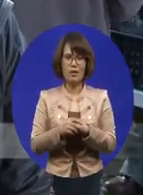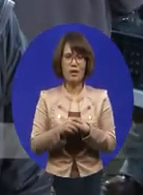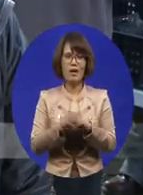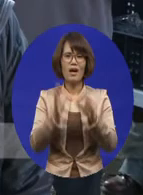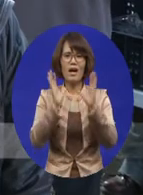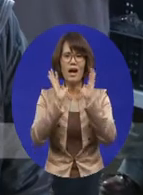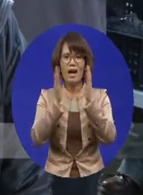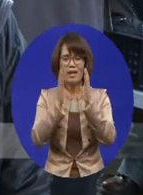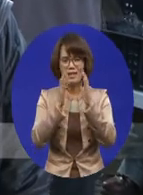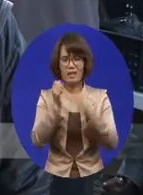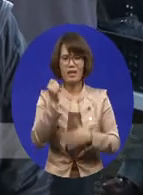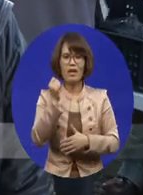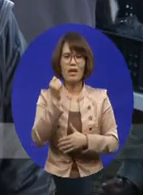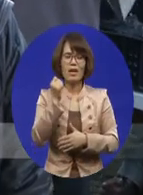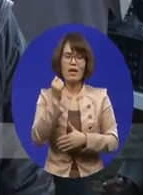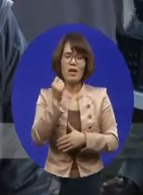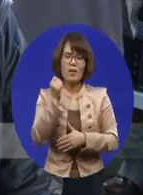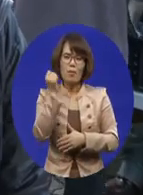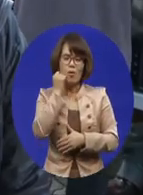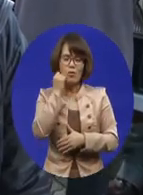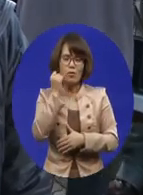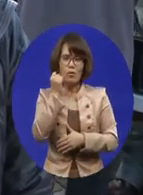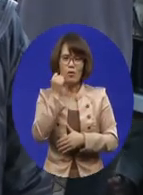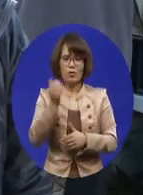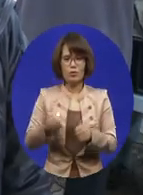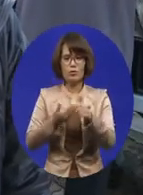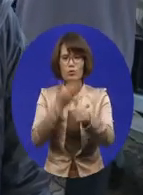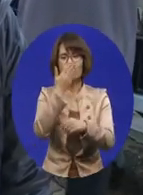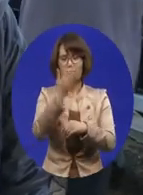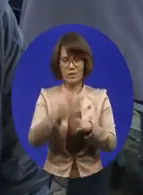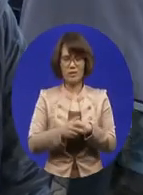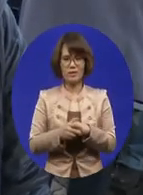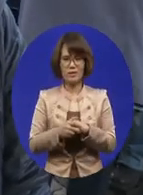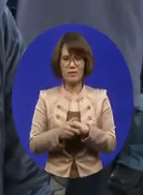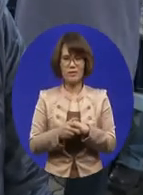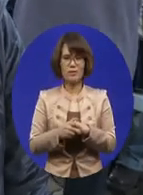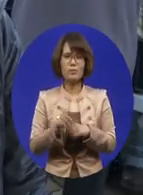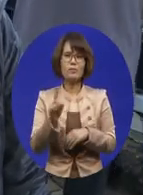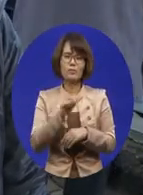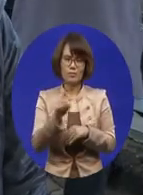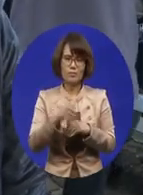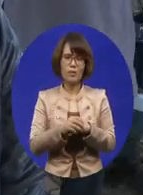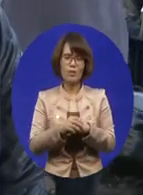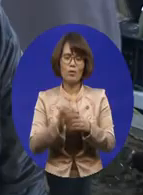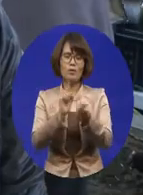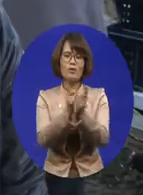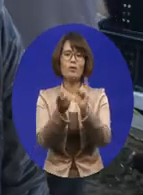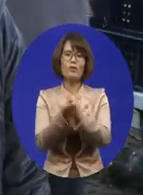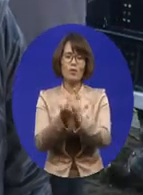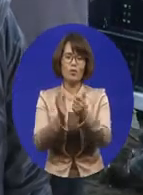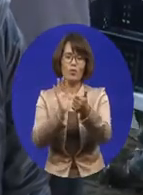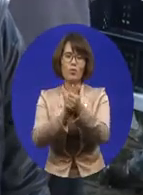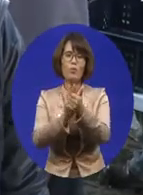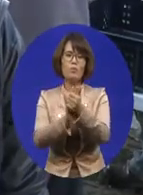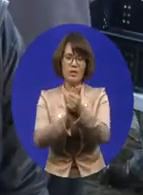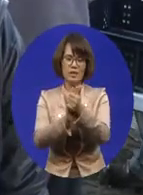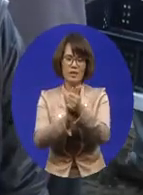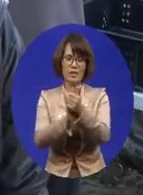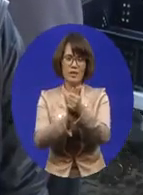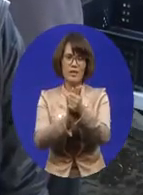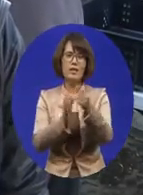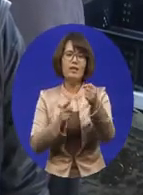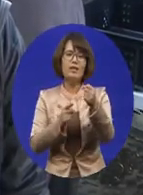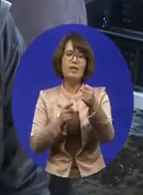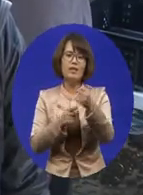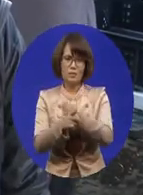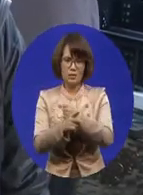아이들에게 간식거리 줄 수 있고 그러니까는 참 뭐랄까요, 상부상조한다는 의미에서도